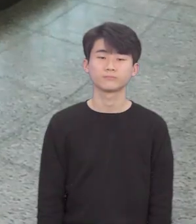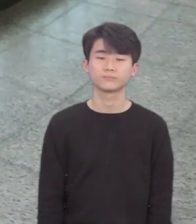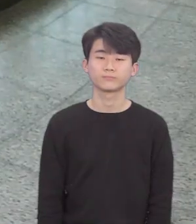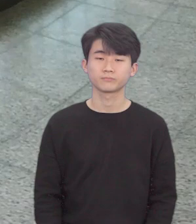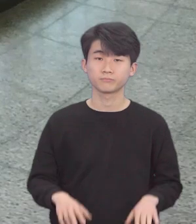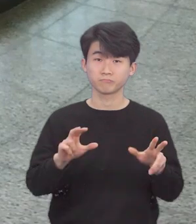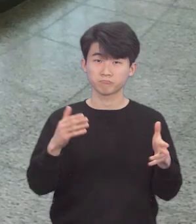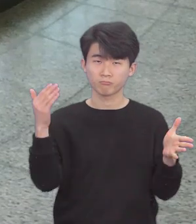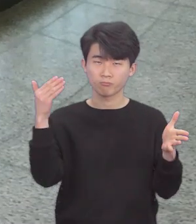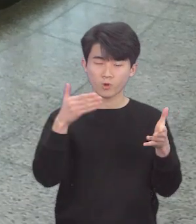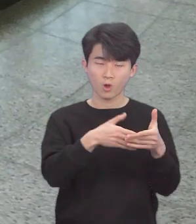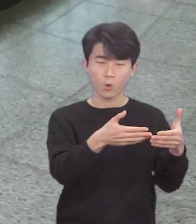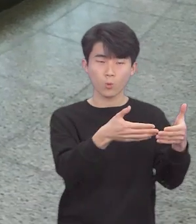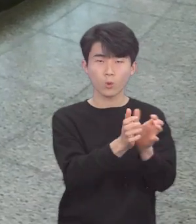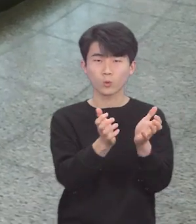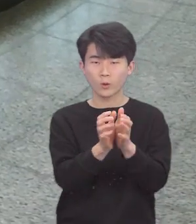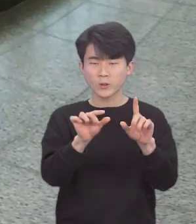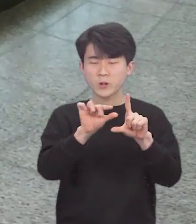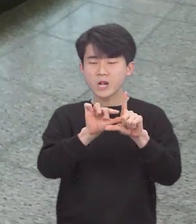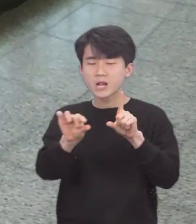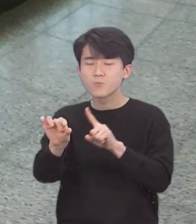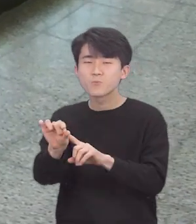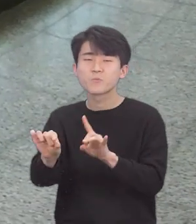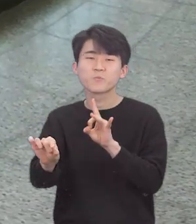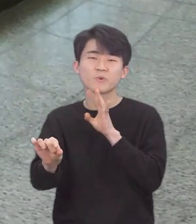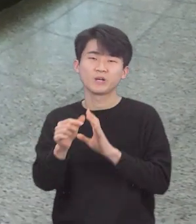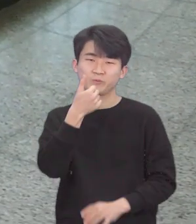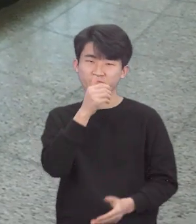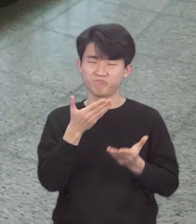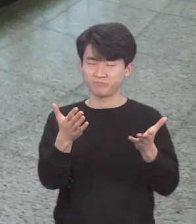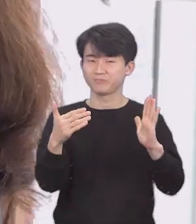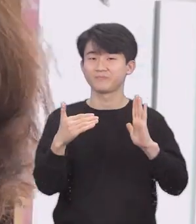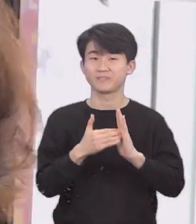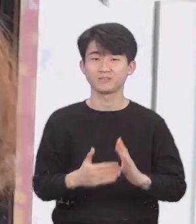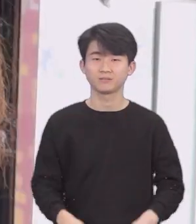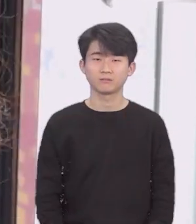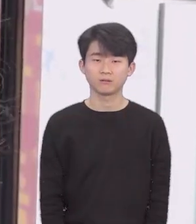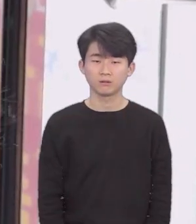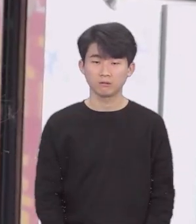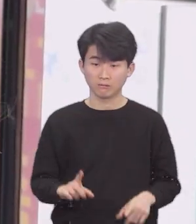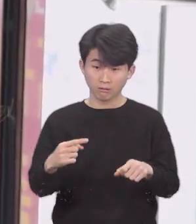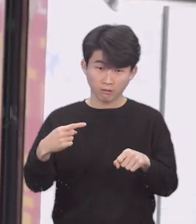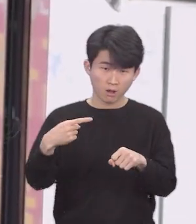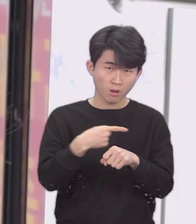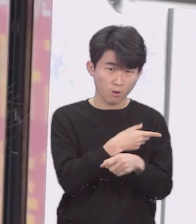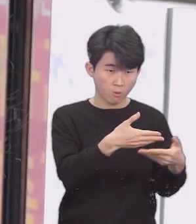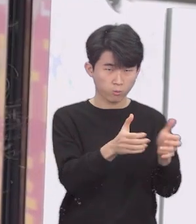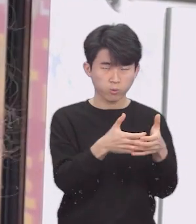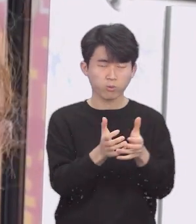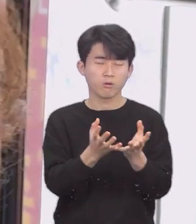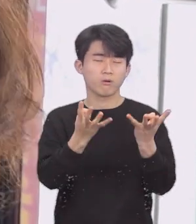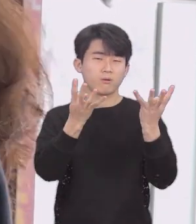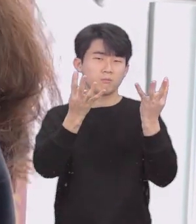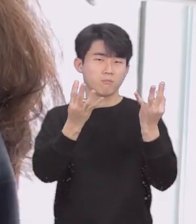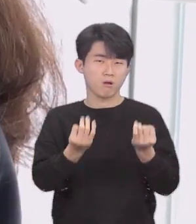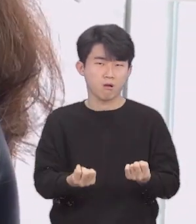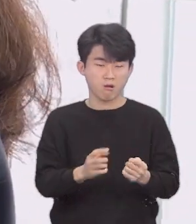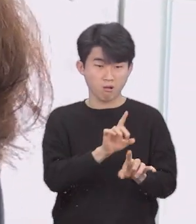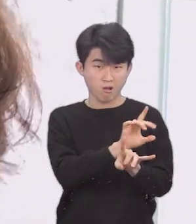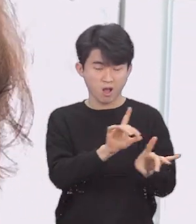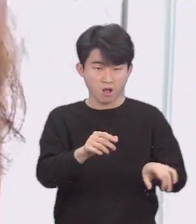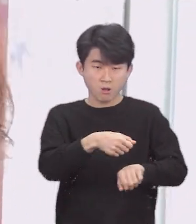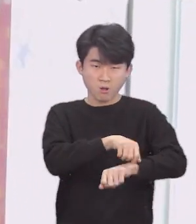이렇게 아주 극소수의 동아리만 참여를 해봤는데요. 정말 많은 동아리가 이렇게 준비를 엄청